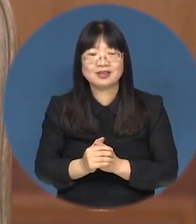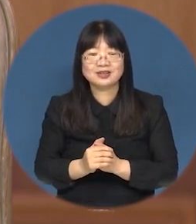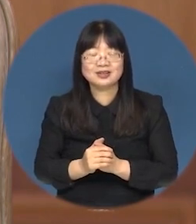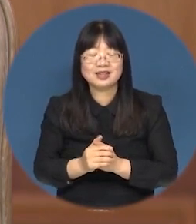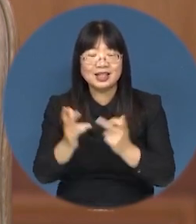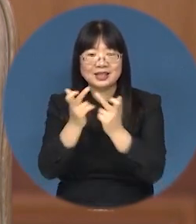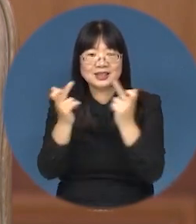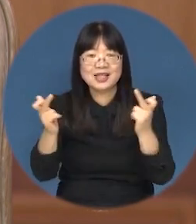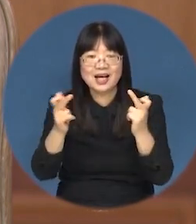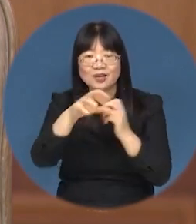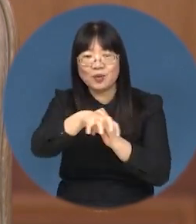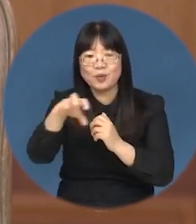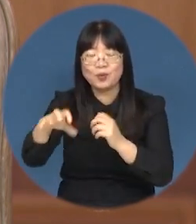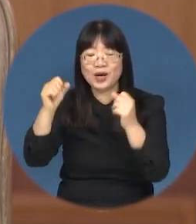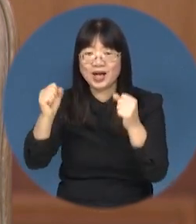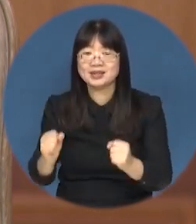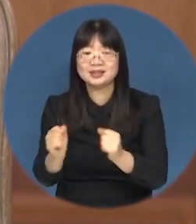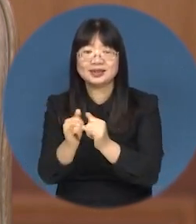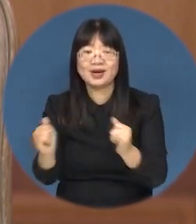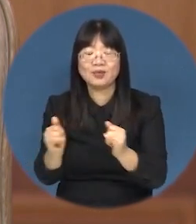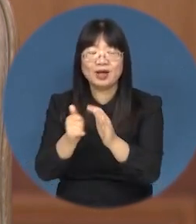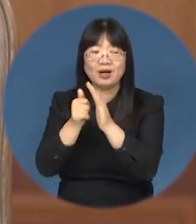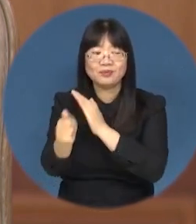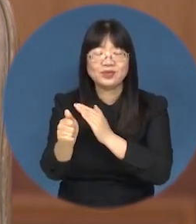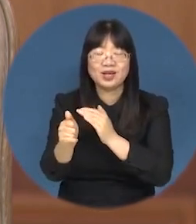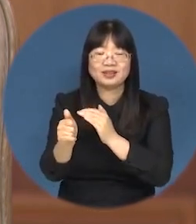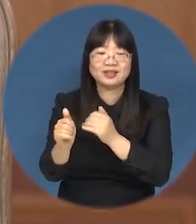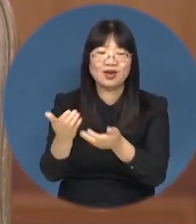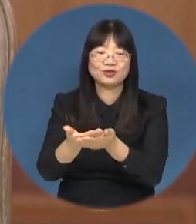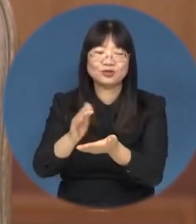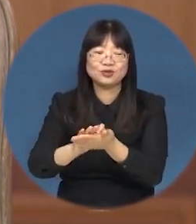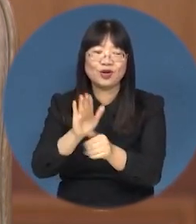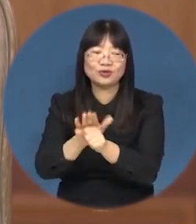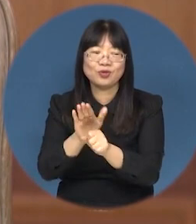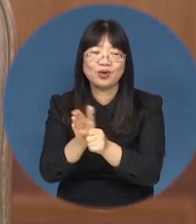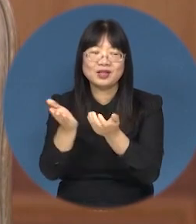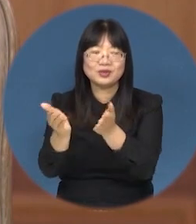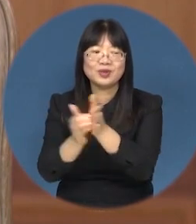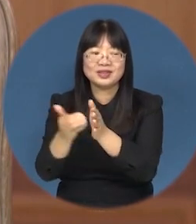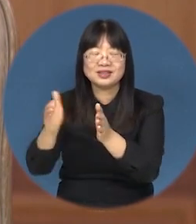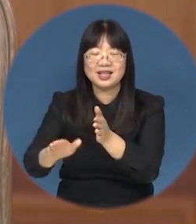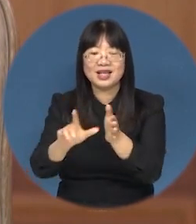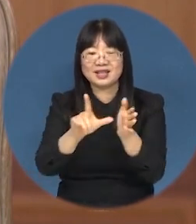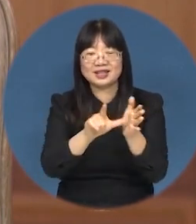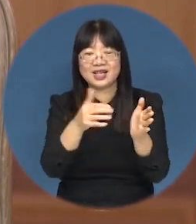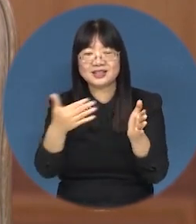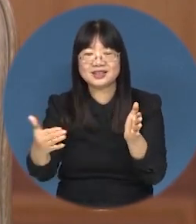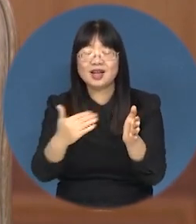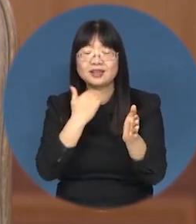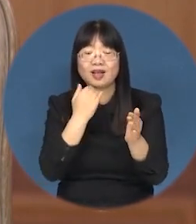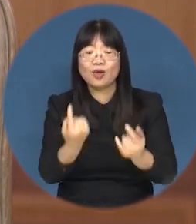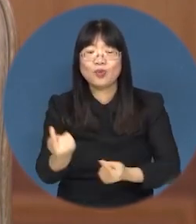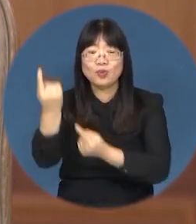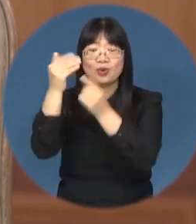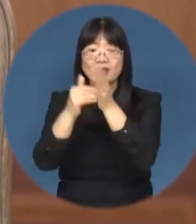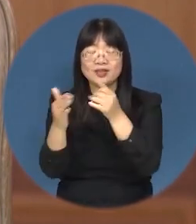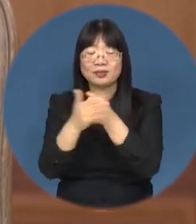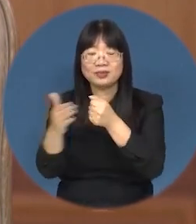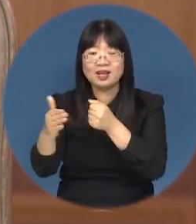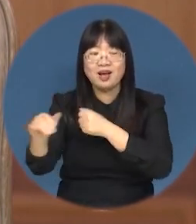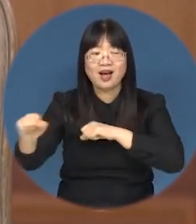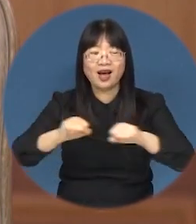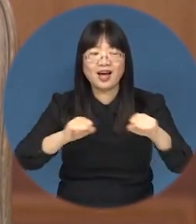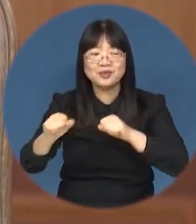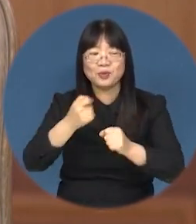상관없이 거주하신 분들도 방문해서 AS를 하고 그랬었는데 그분들이 시간이 지나면서 연세가 드시니까 그렇죠.